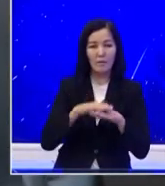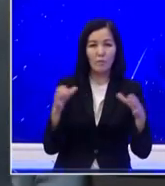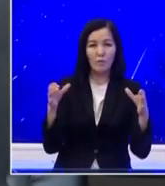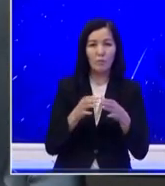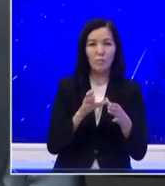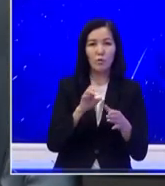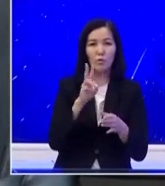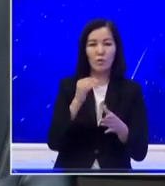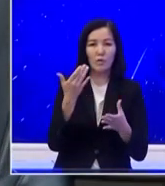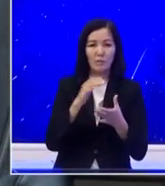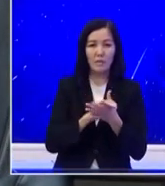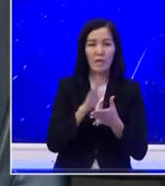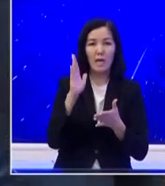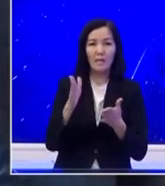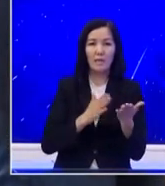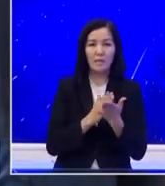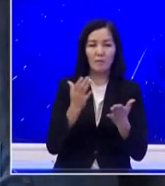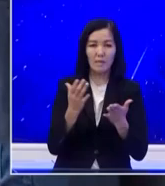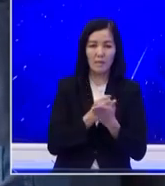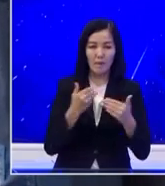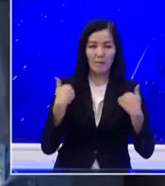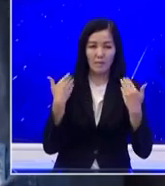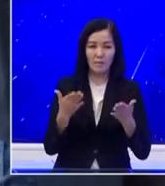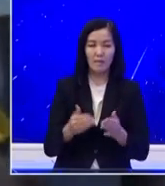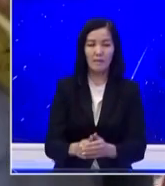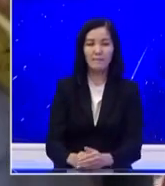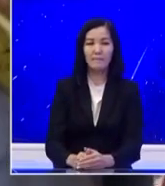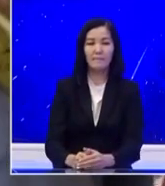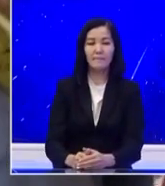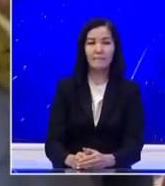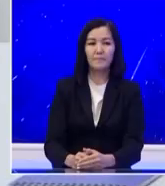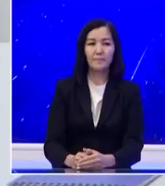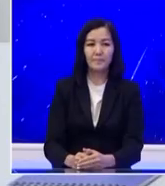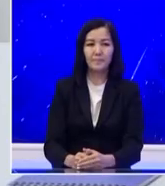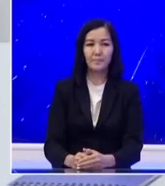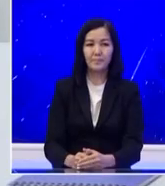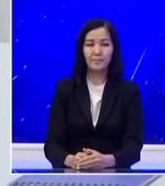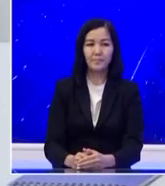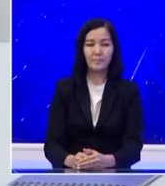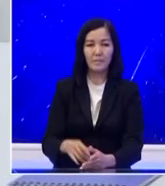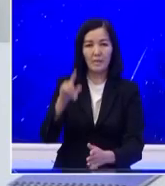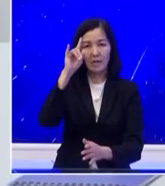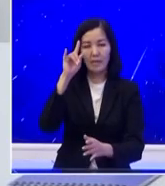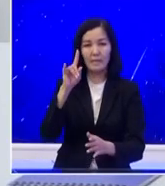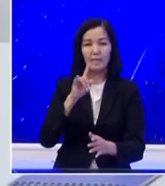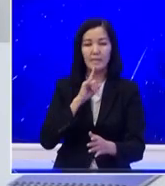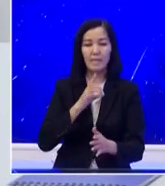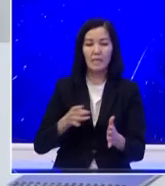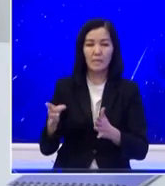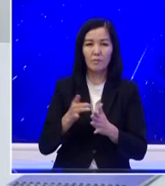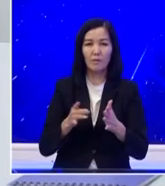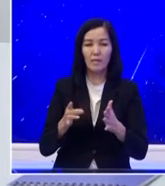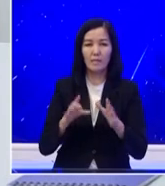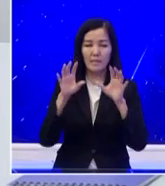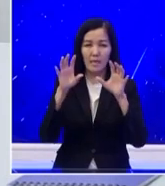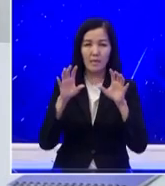ұжымға Ләззат Тұрлашев таныстырды. Алдағы қызметіне табыс тіледі. Қазақстан Республикасы заңының 14-ші бабына